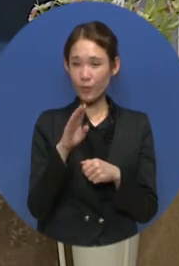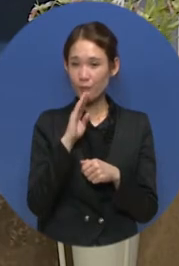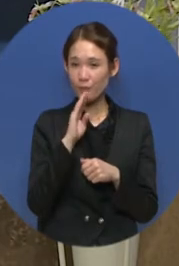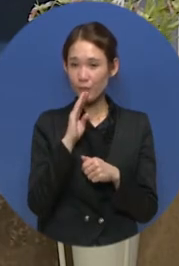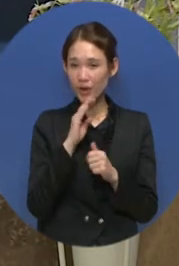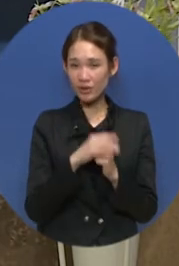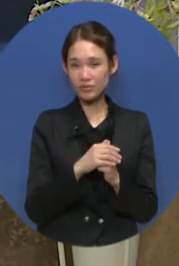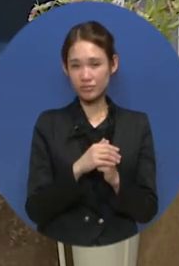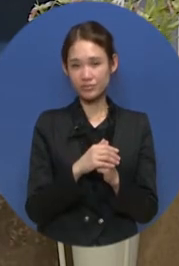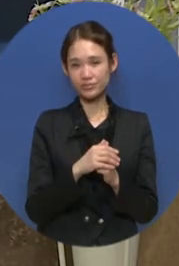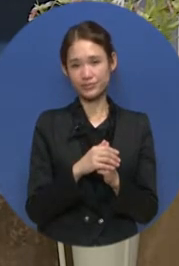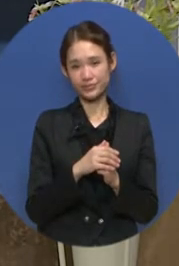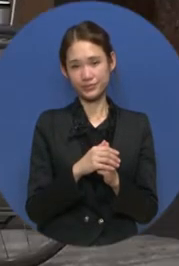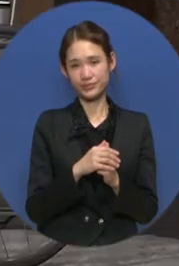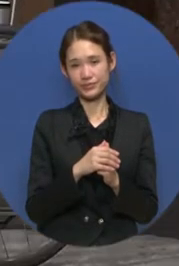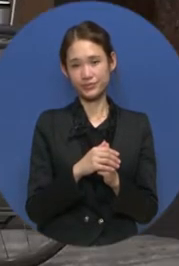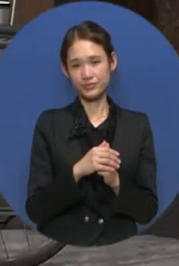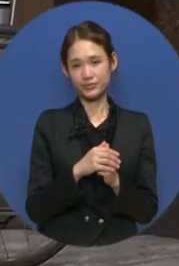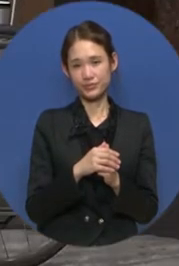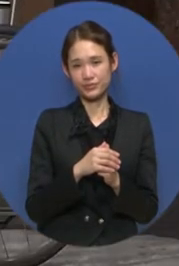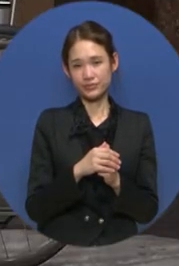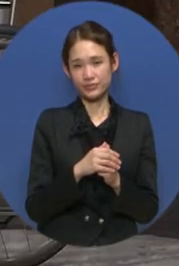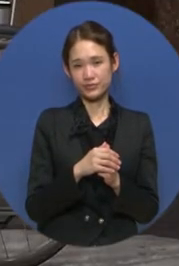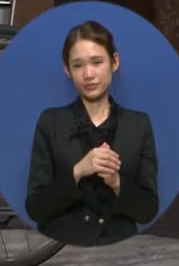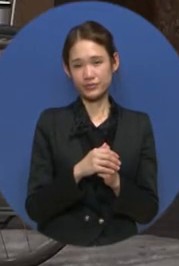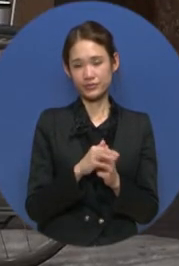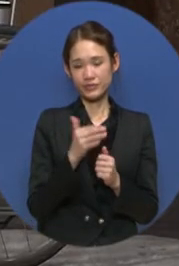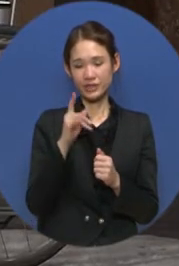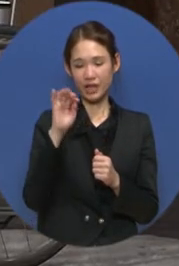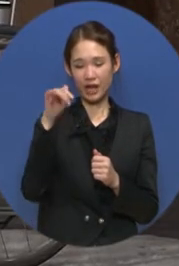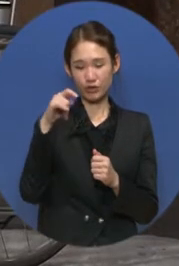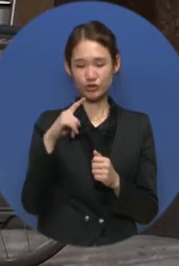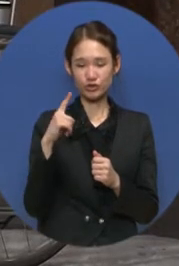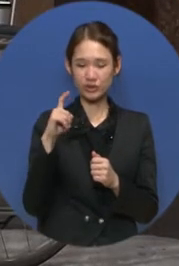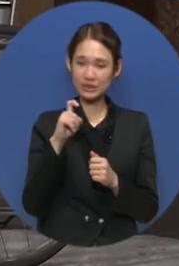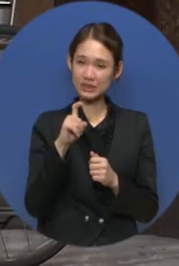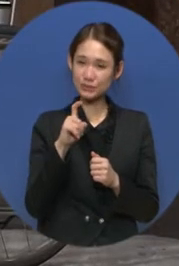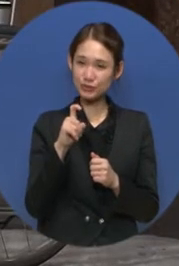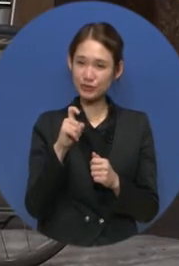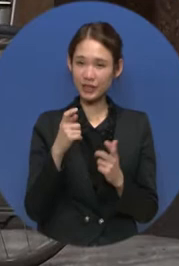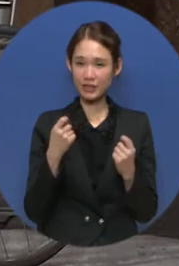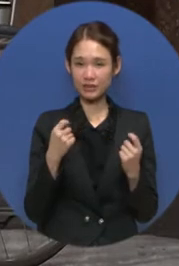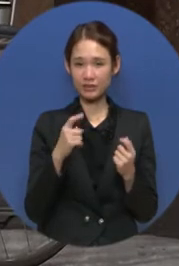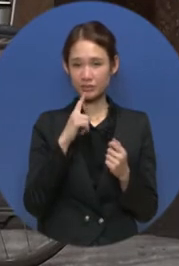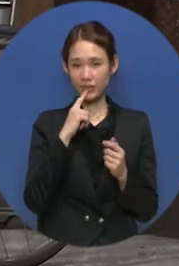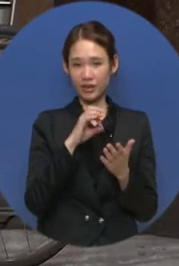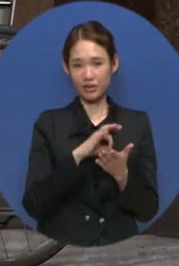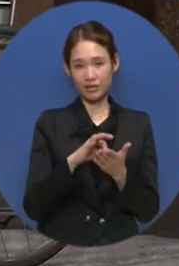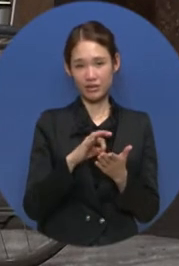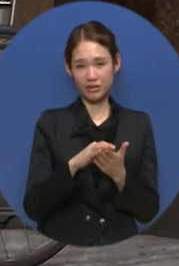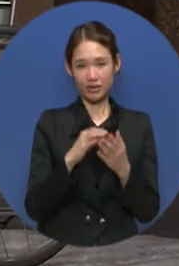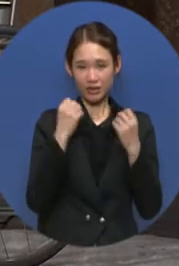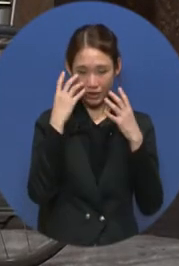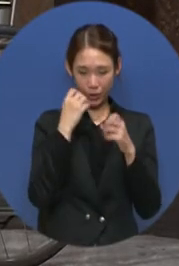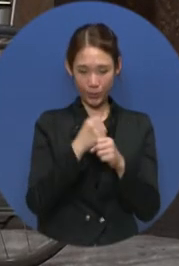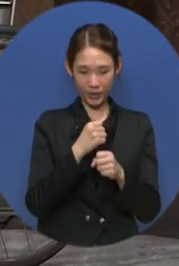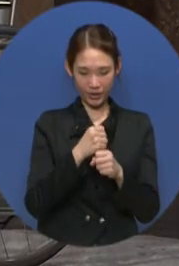예, 이런 제품인가요? 그, 이런 것도 이제 이건 향균 스프레이라고 그래가지고요. 네. 이번에 새로 만들려고 하는